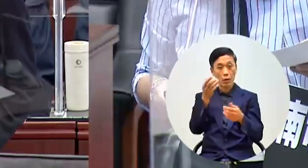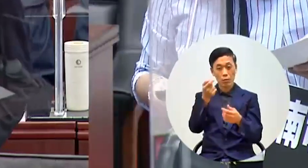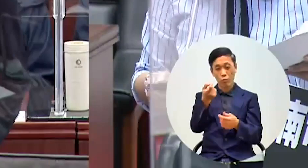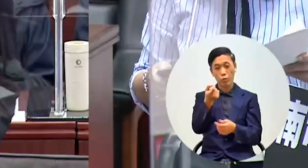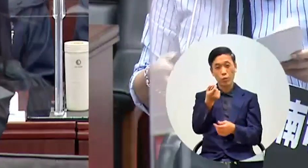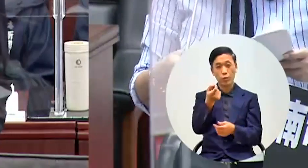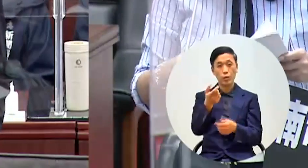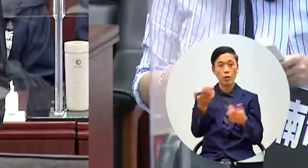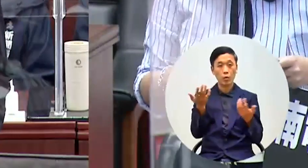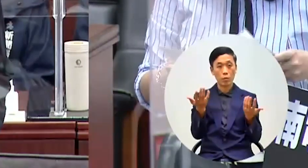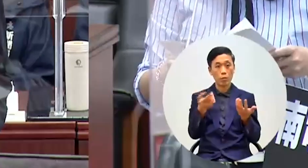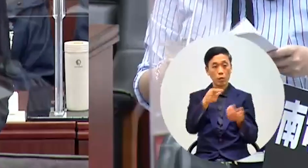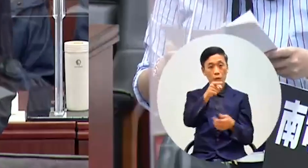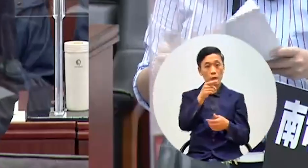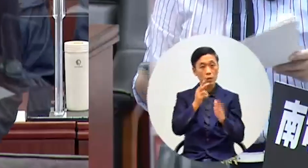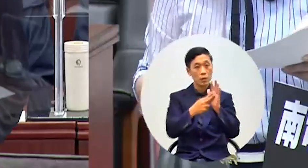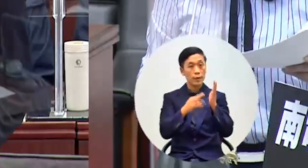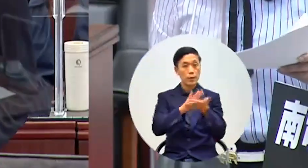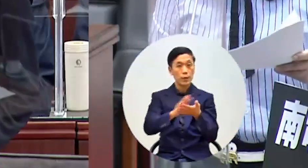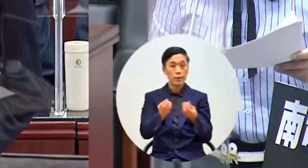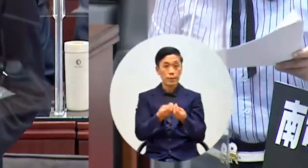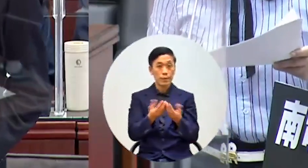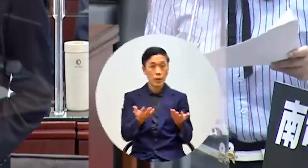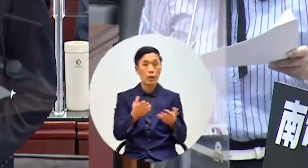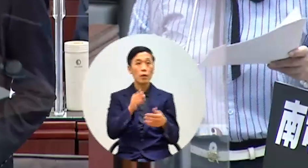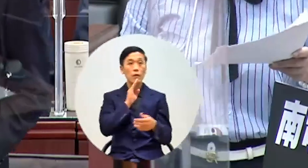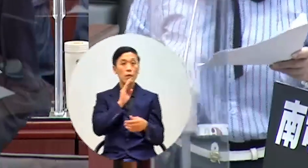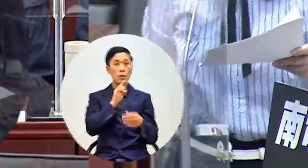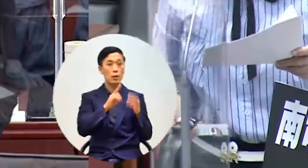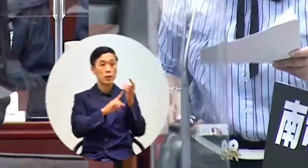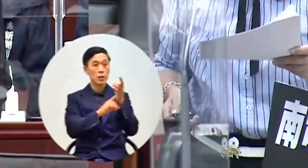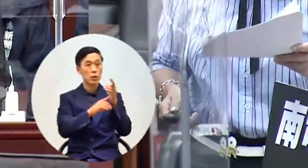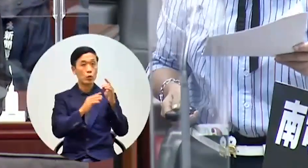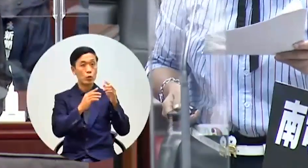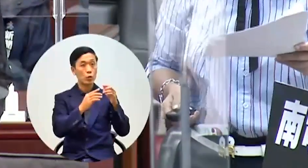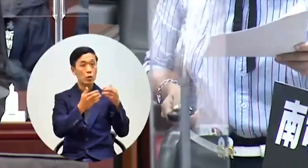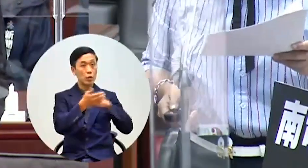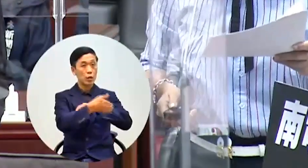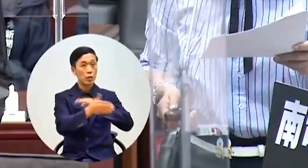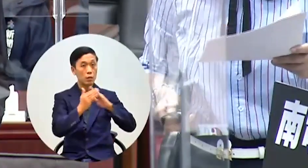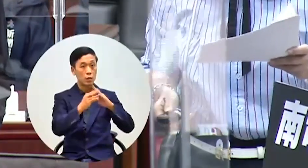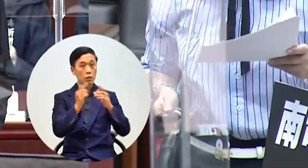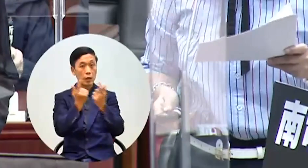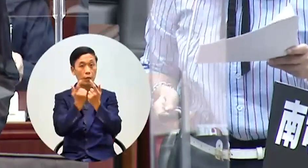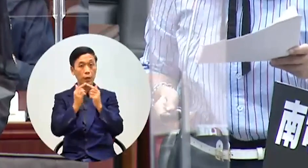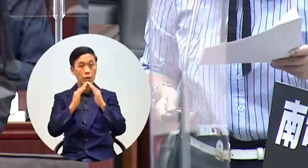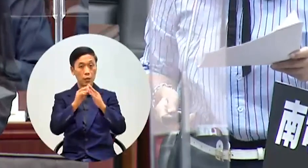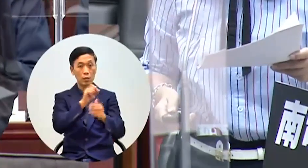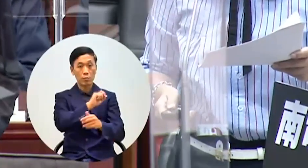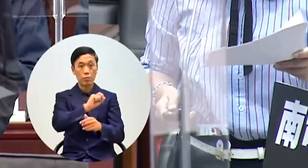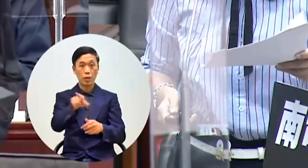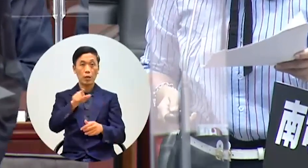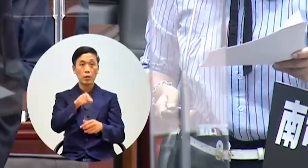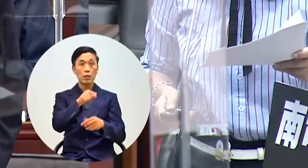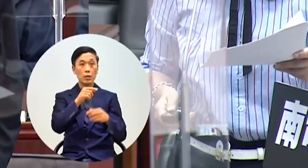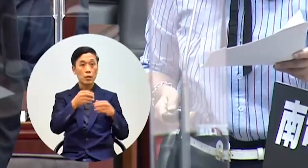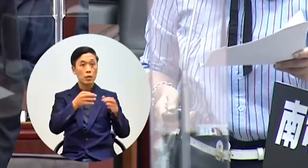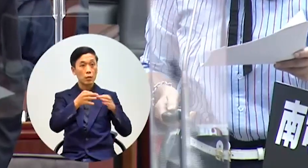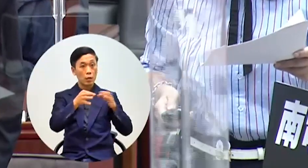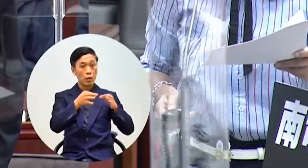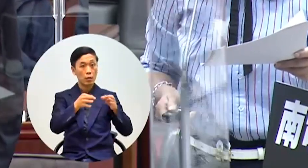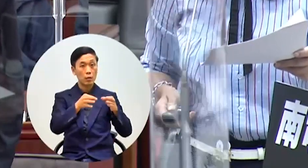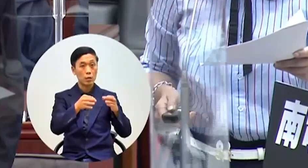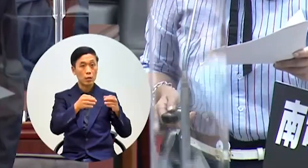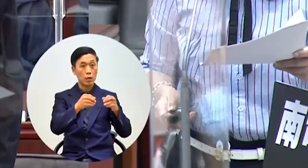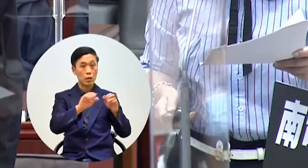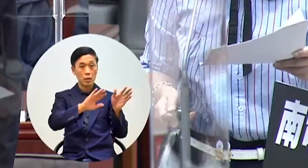谢。 议长，谢谢陈议员长。你看新竹县市比台北市高，就是知道说这个产业结构会跟薪资有所不